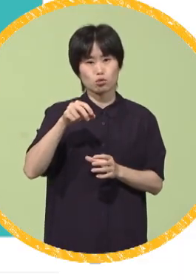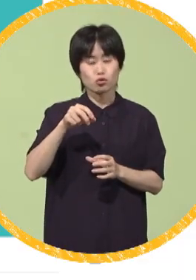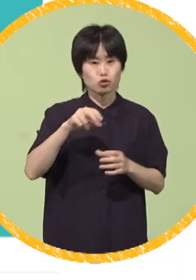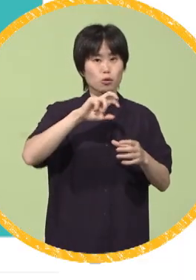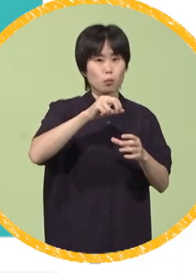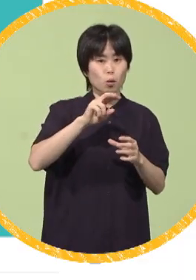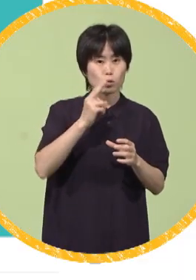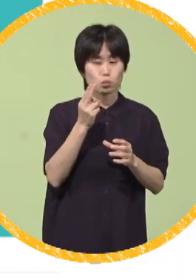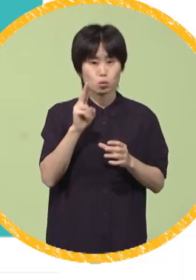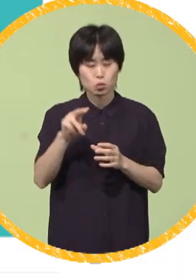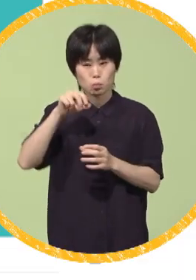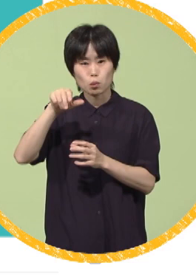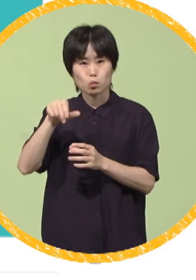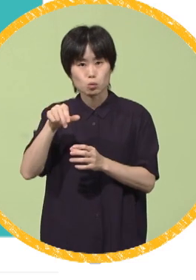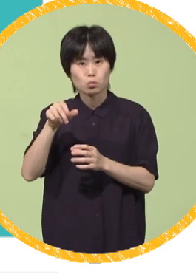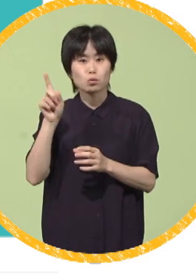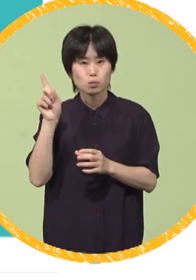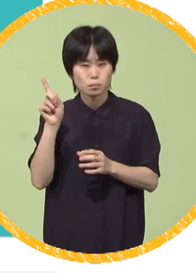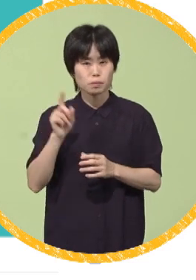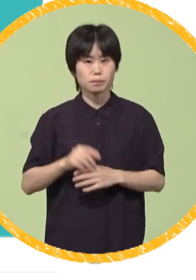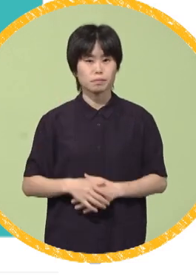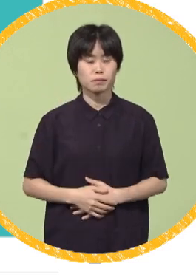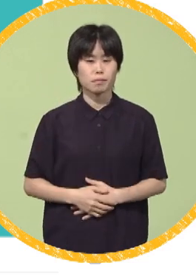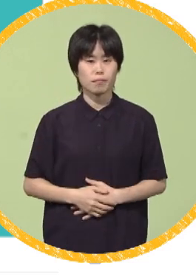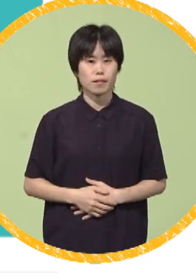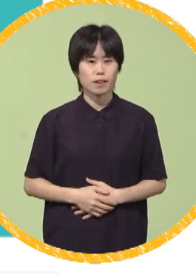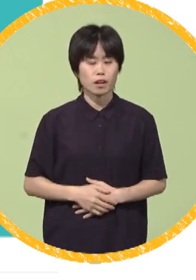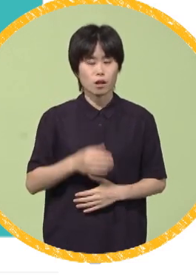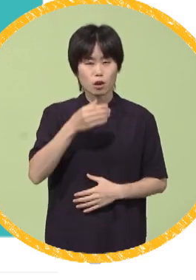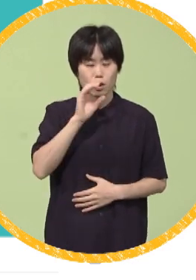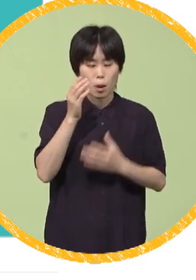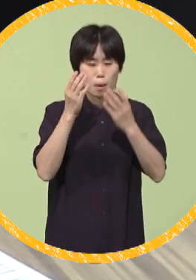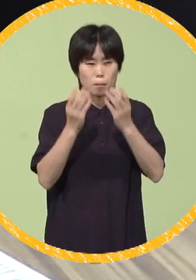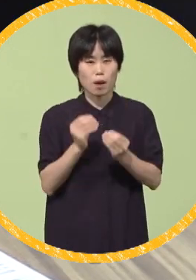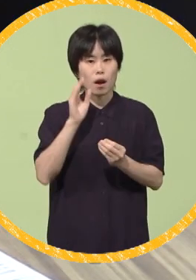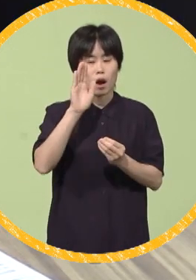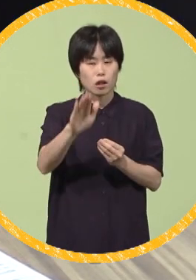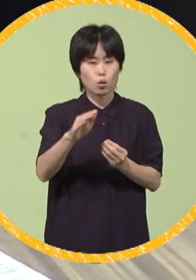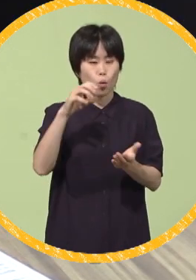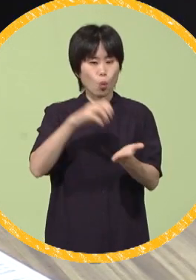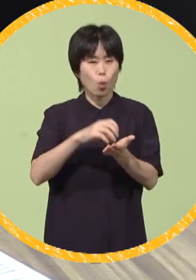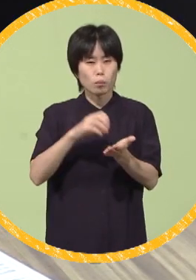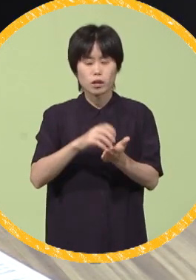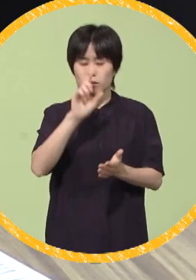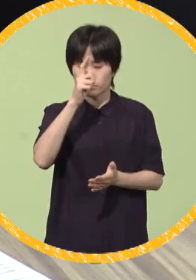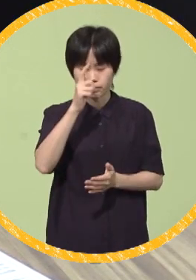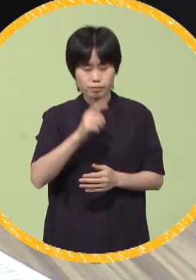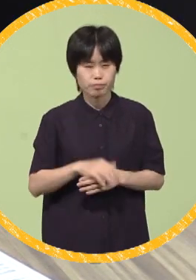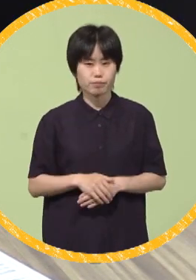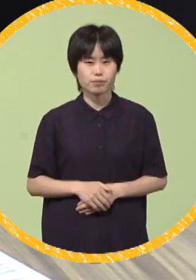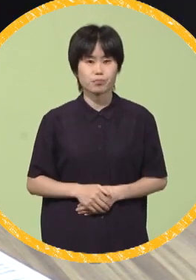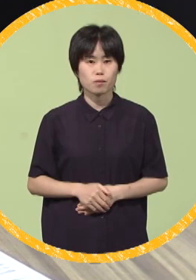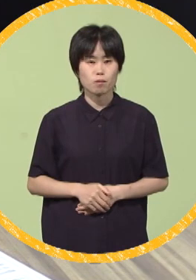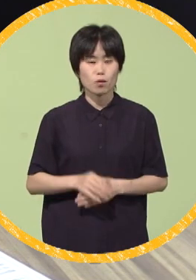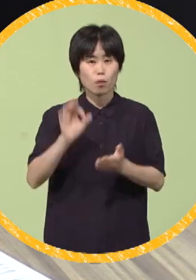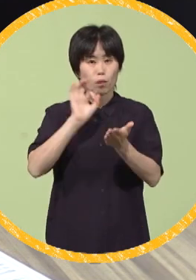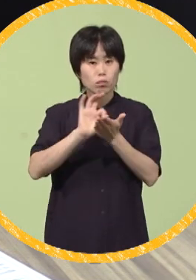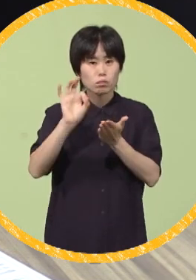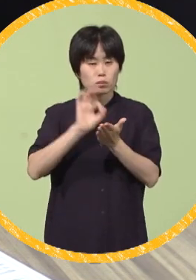という取り組みになります。やっぱり飲み終わったと、これはゴミではなくて、また使った